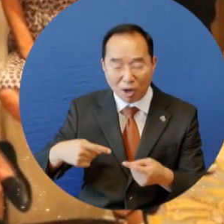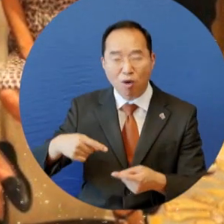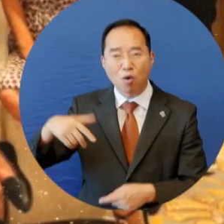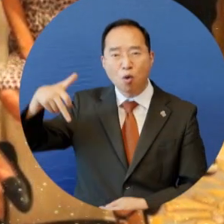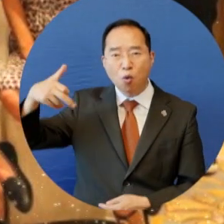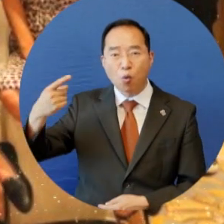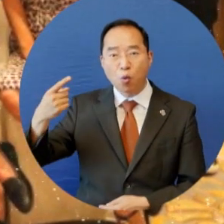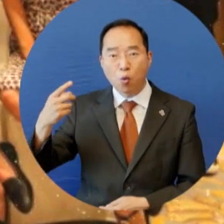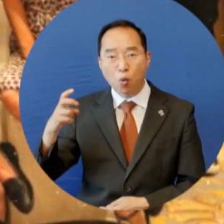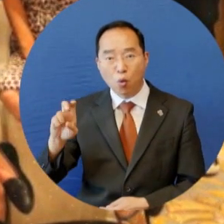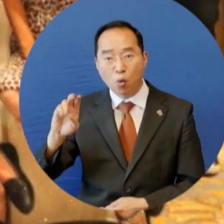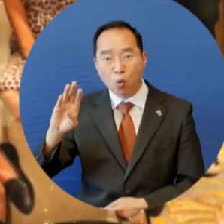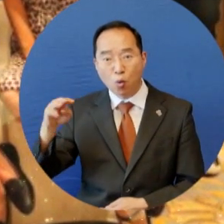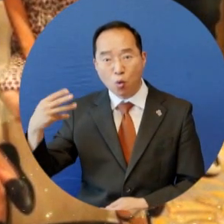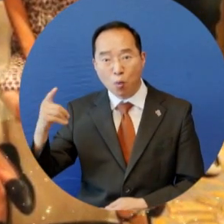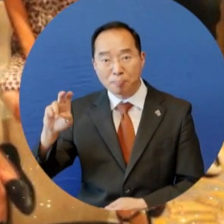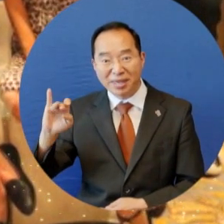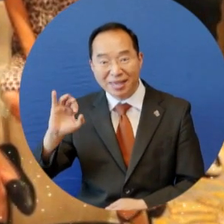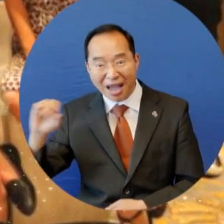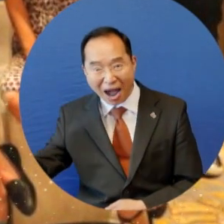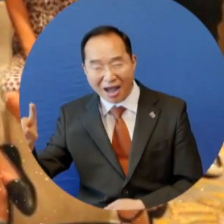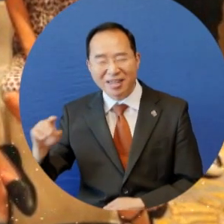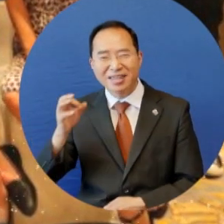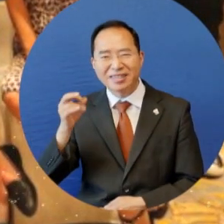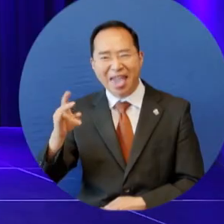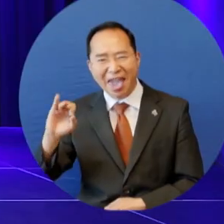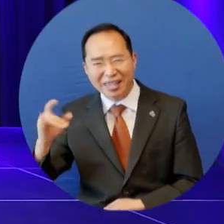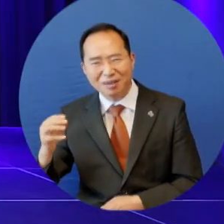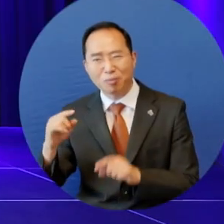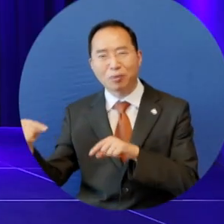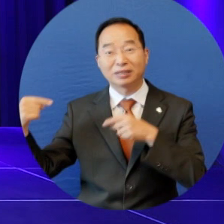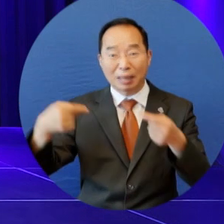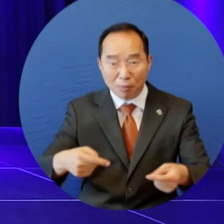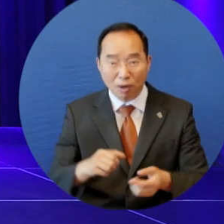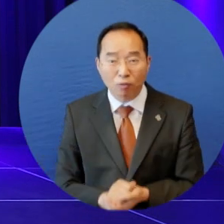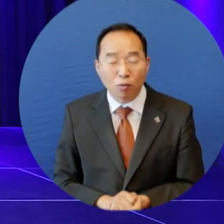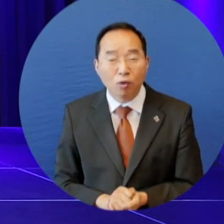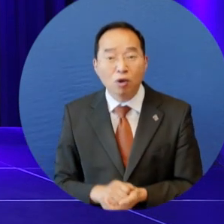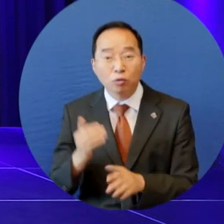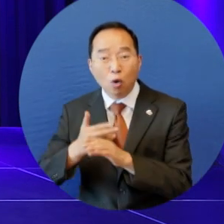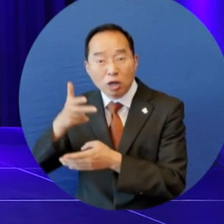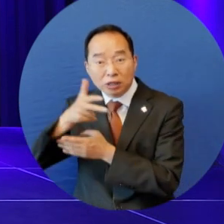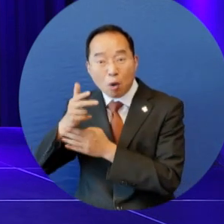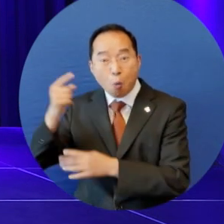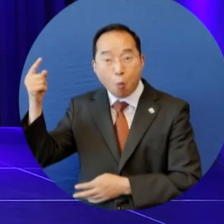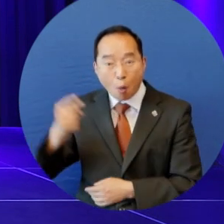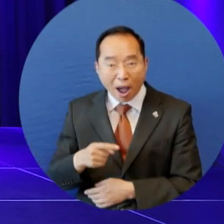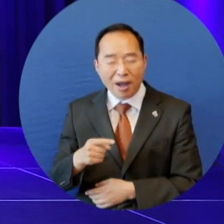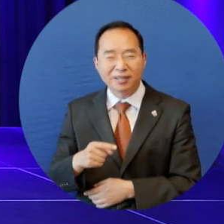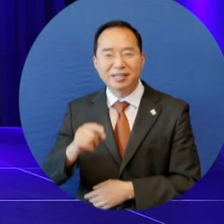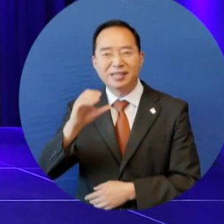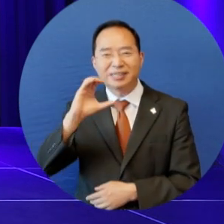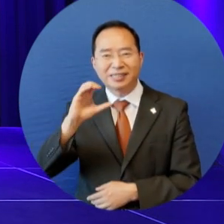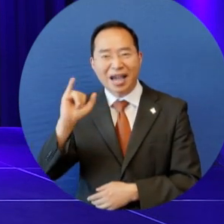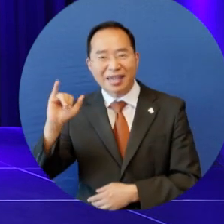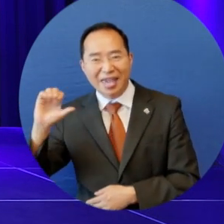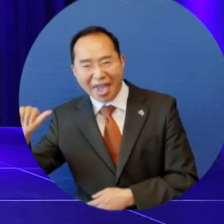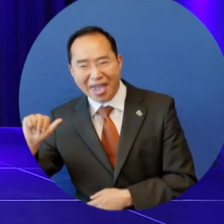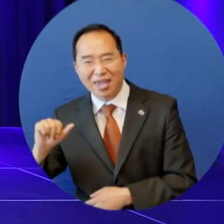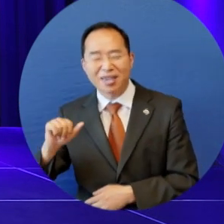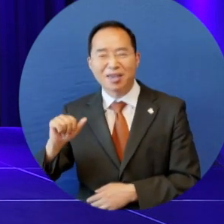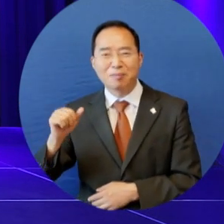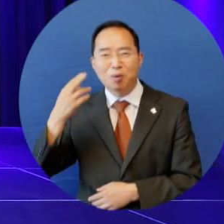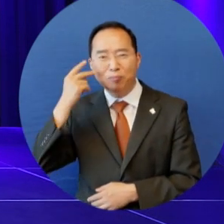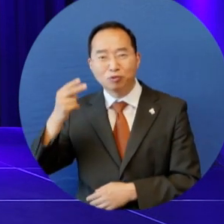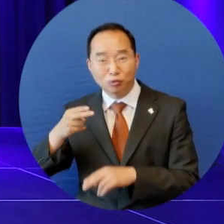대학, 그리고 존스 홉킨스 대학과 예일 대학에서 참여를 했고요. CIA, 미국 요리학교, 그리고